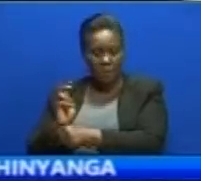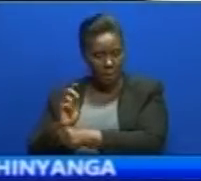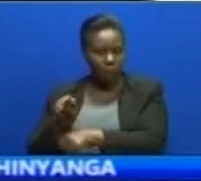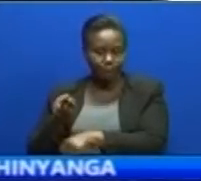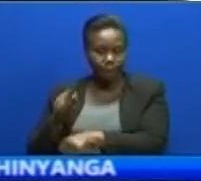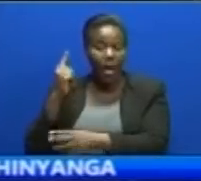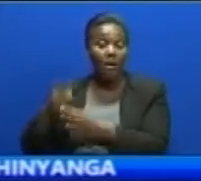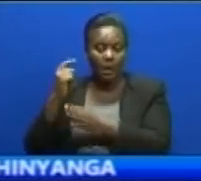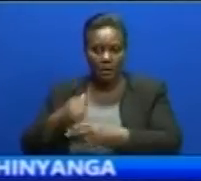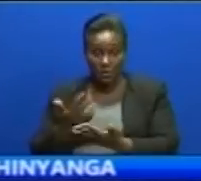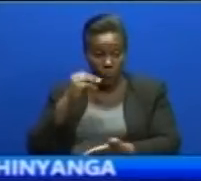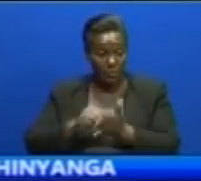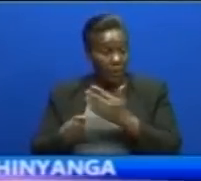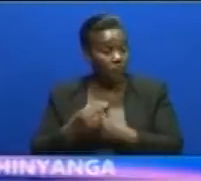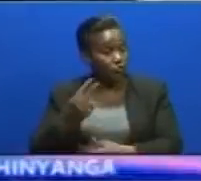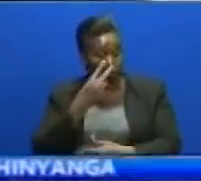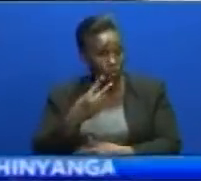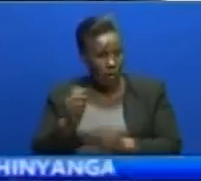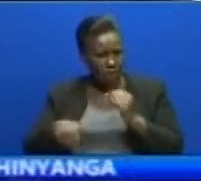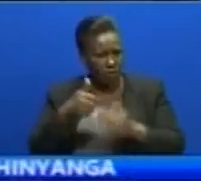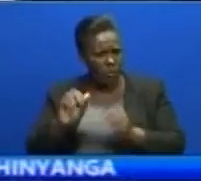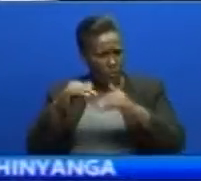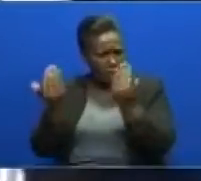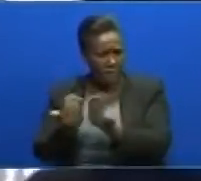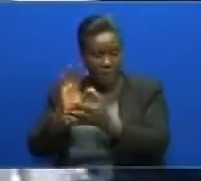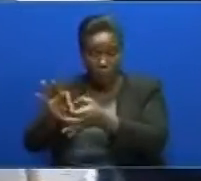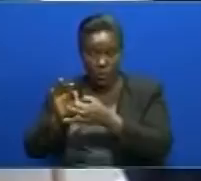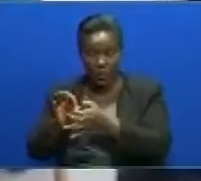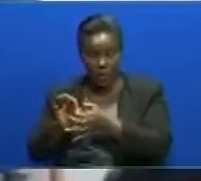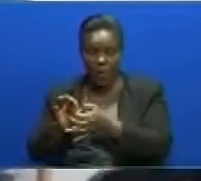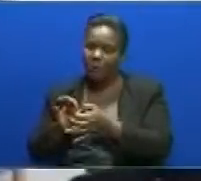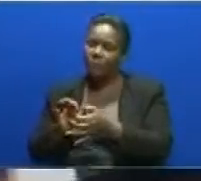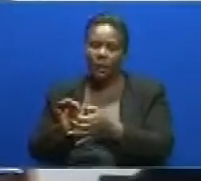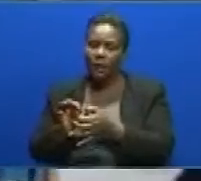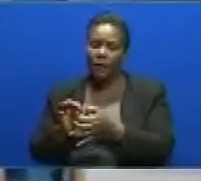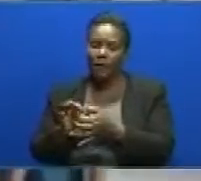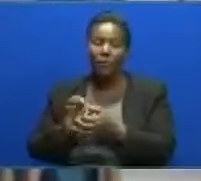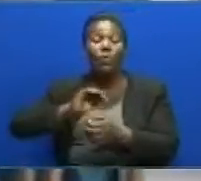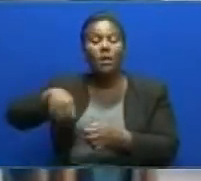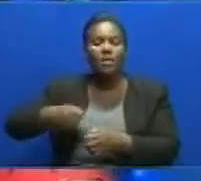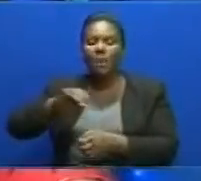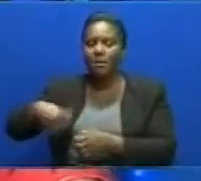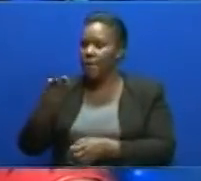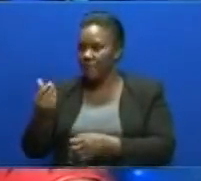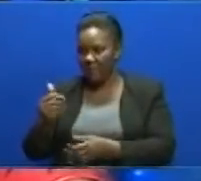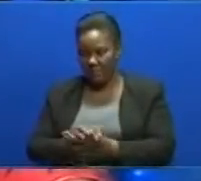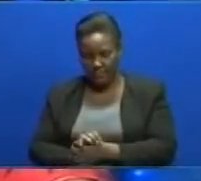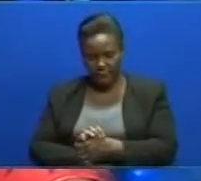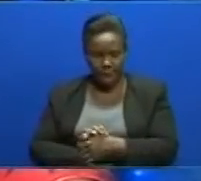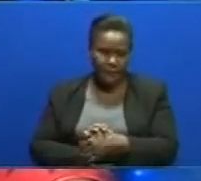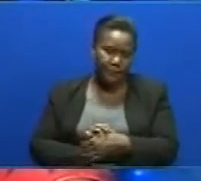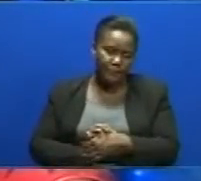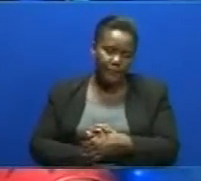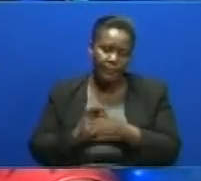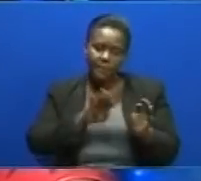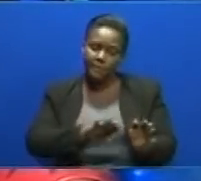AMCOS wamefanya ubadhirifu wa fedha za wakulima. Mimi ni Grace Kakuru, TBC Shinyanga.